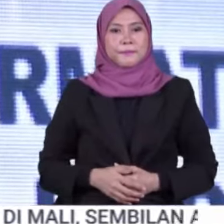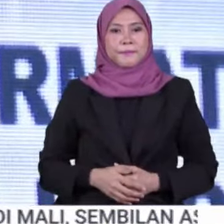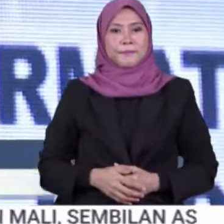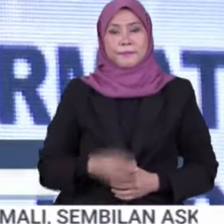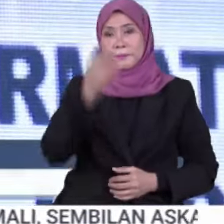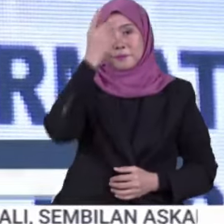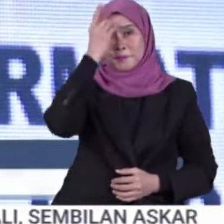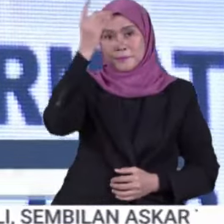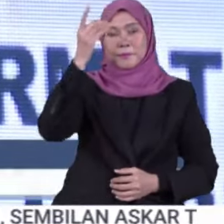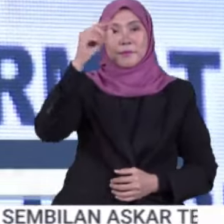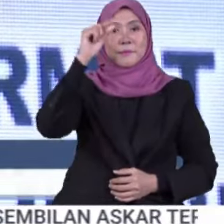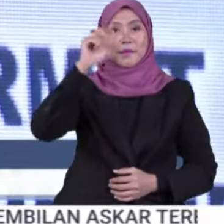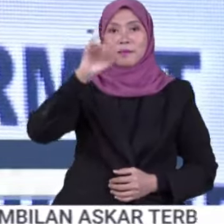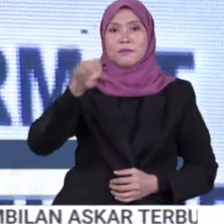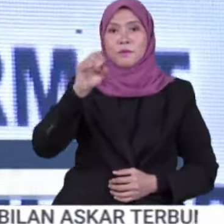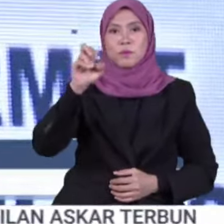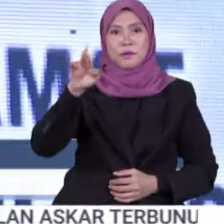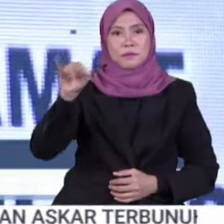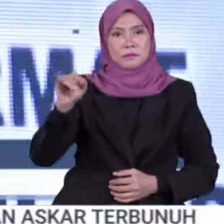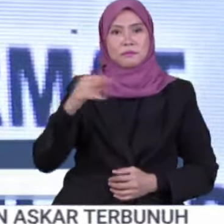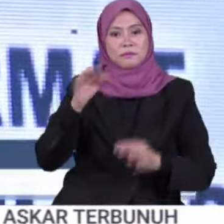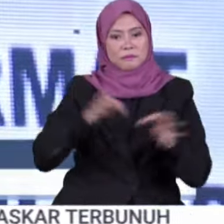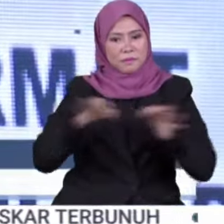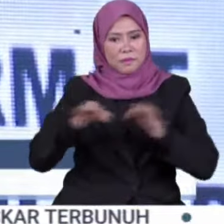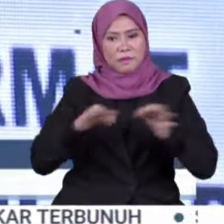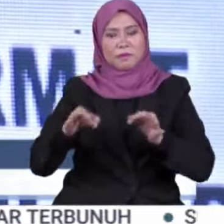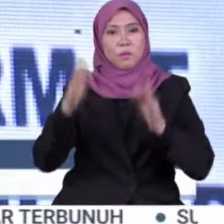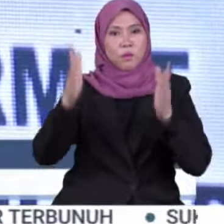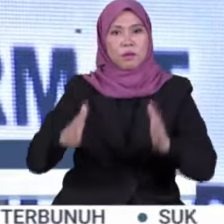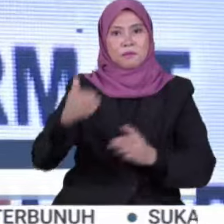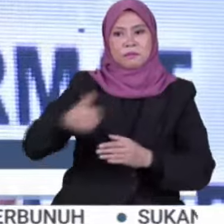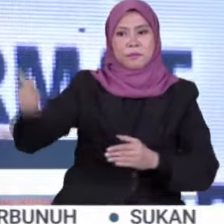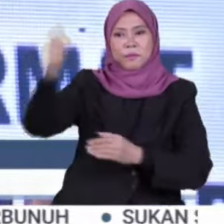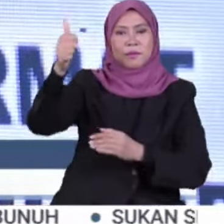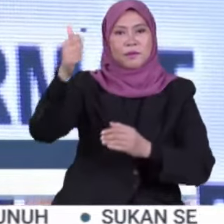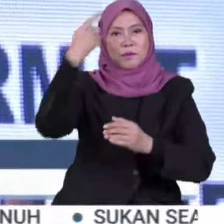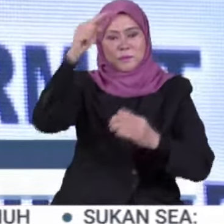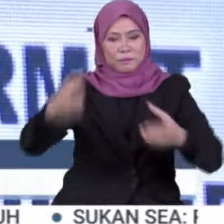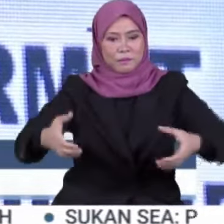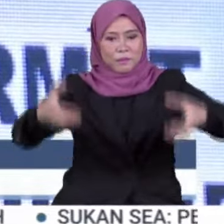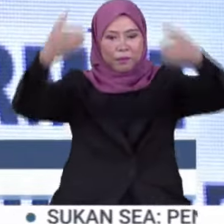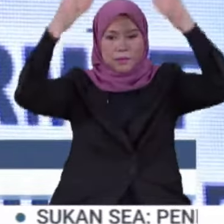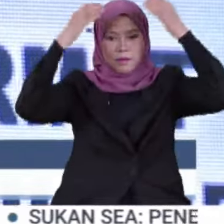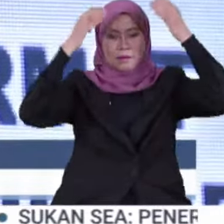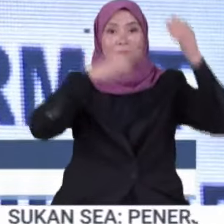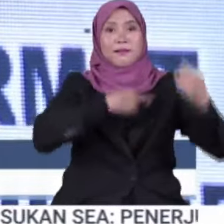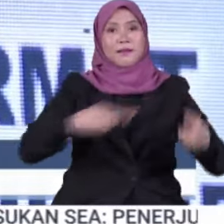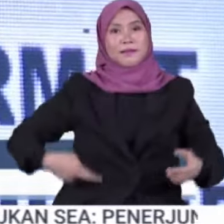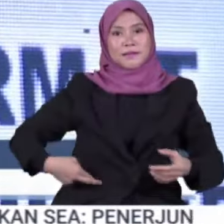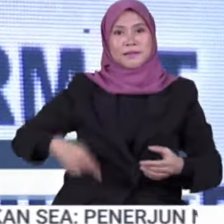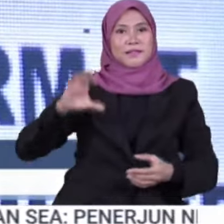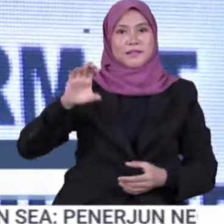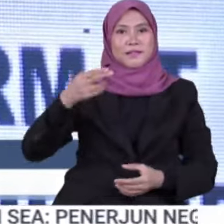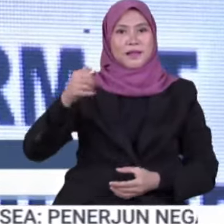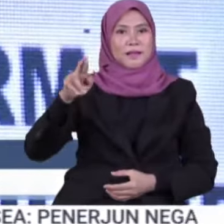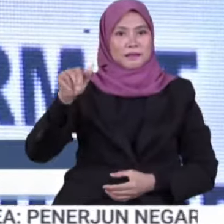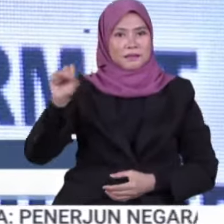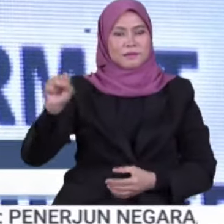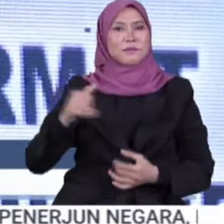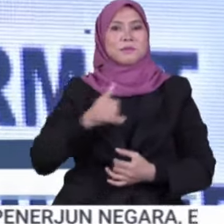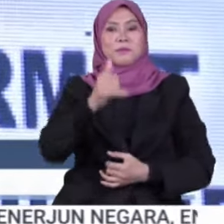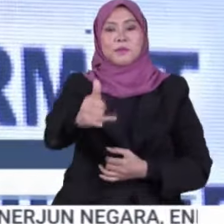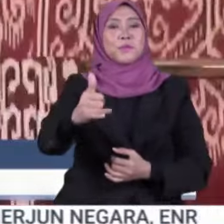Datuk Patinggi Tan Sri Abang Johari menjelaskan para pembesar yang menghadiri pentadbiran Raja Charles III telah berkesempatan berkunjung ke Minggu